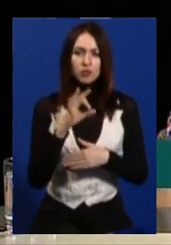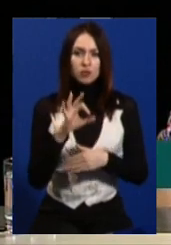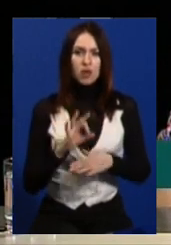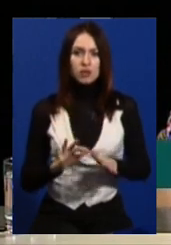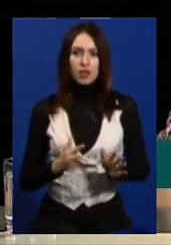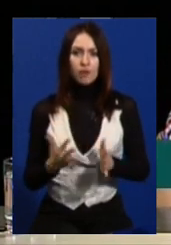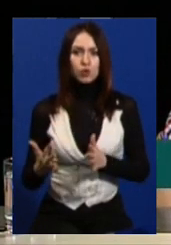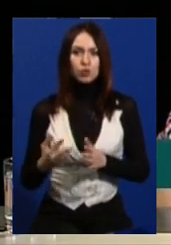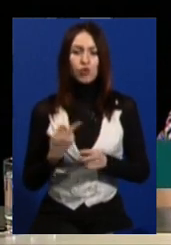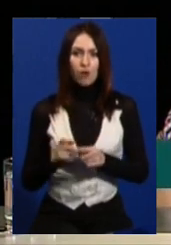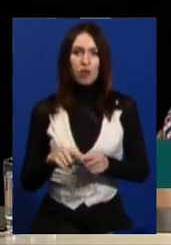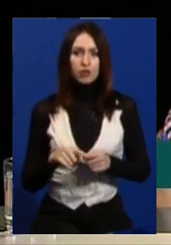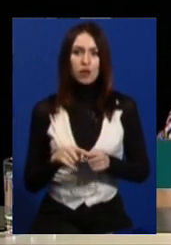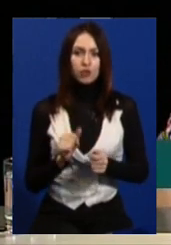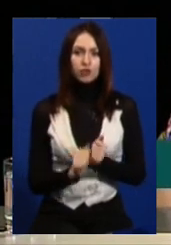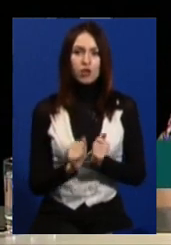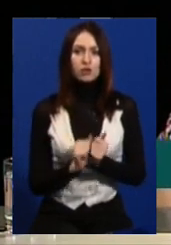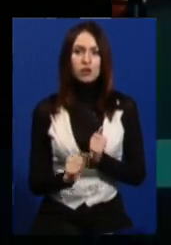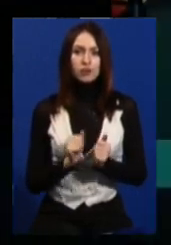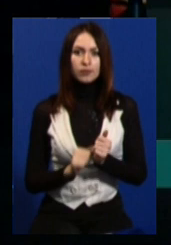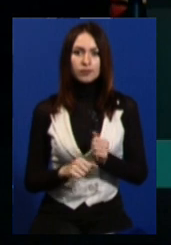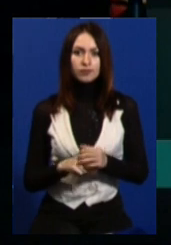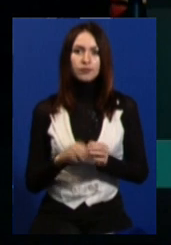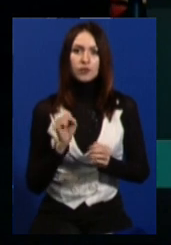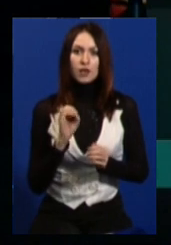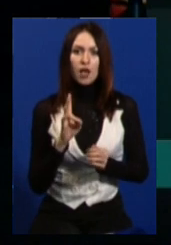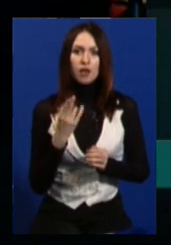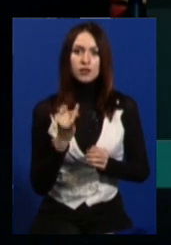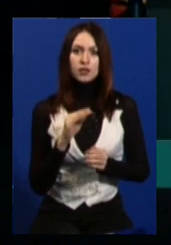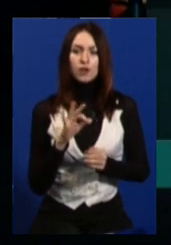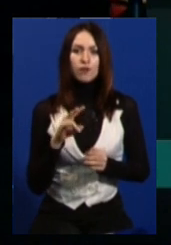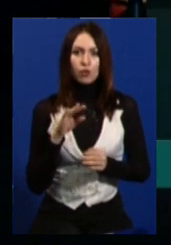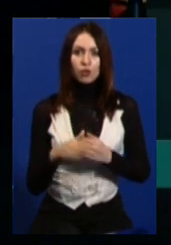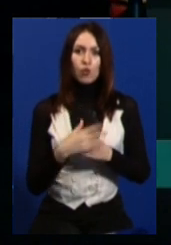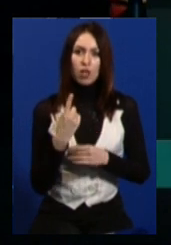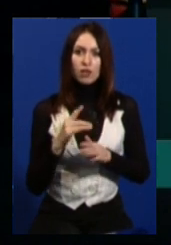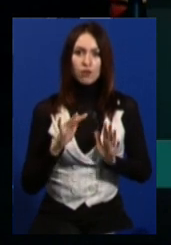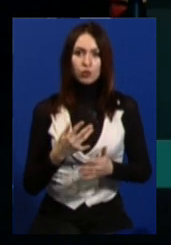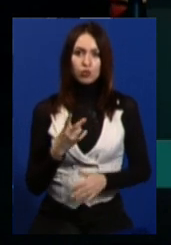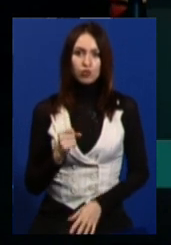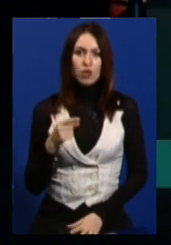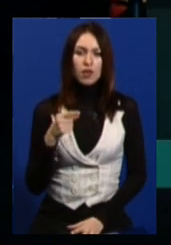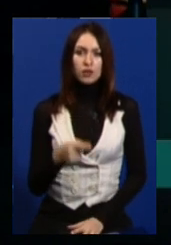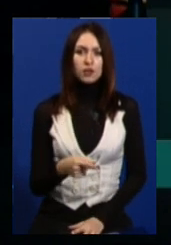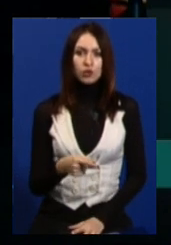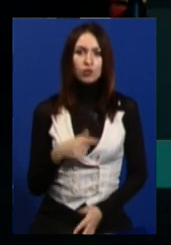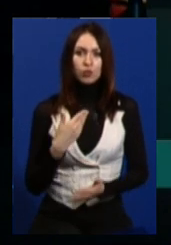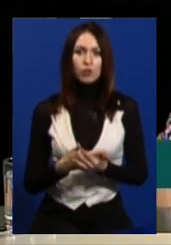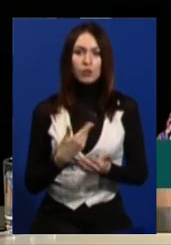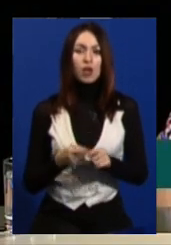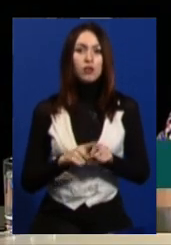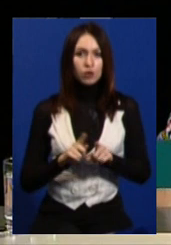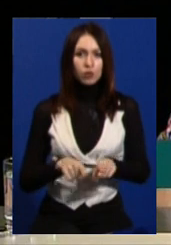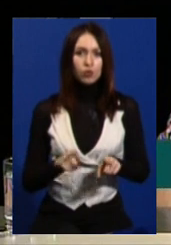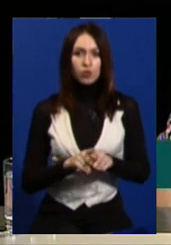случаев. Это, в общем-то, часто. А энцефалиты? Около одного случая на тысячу приблизительно. Это тоже для